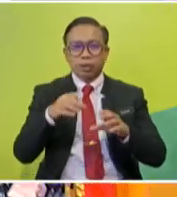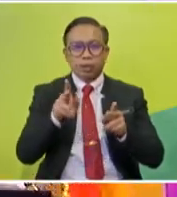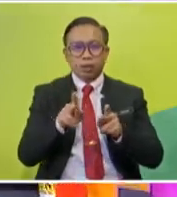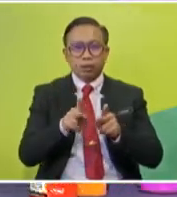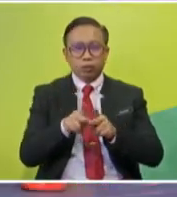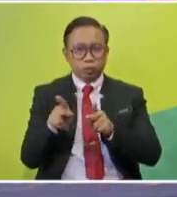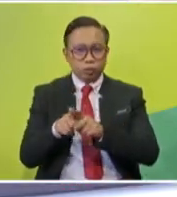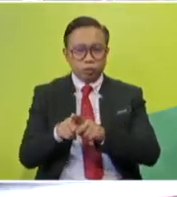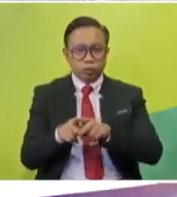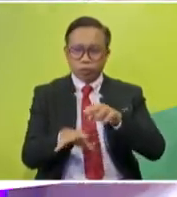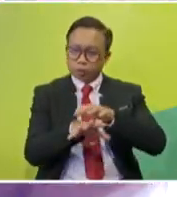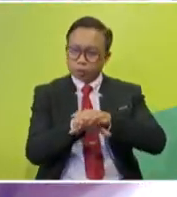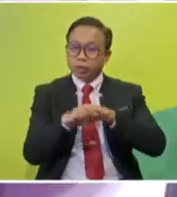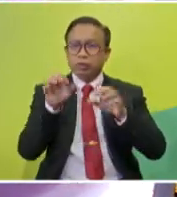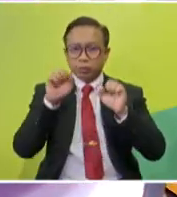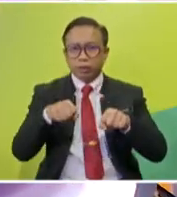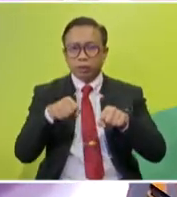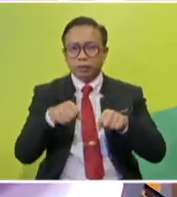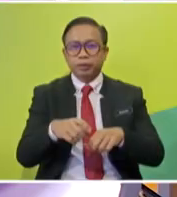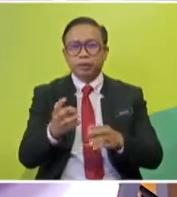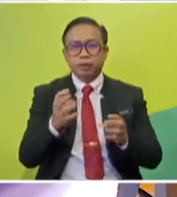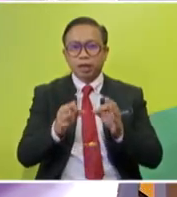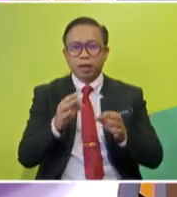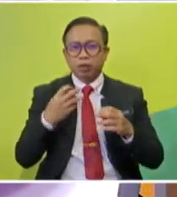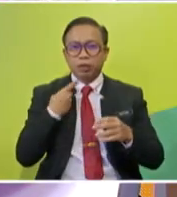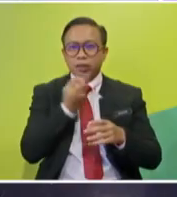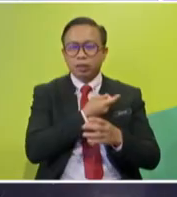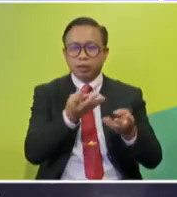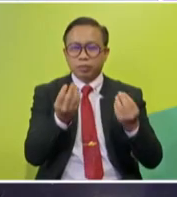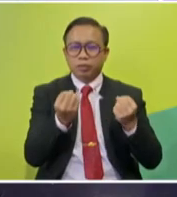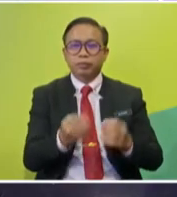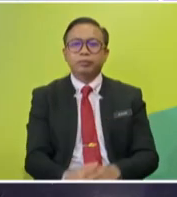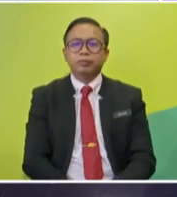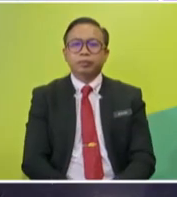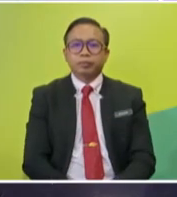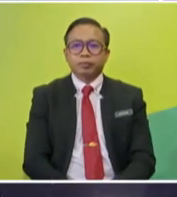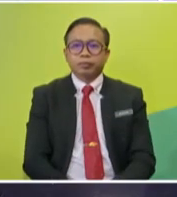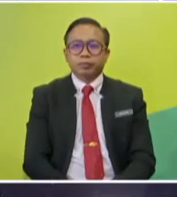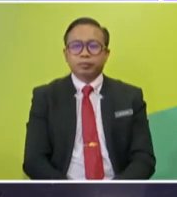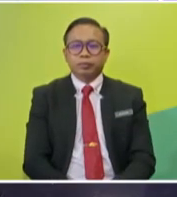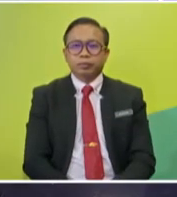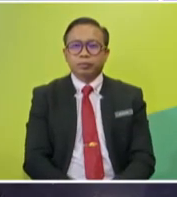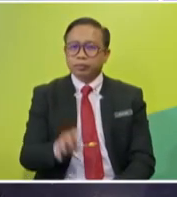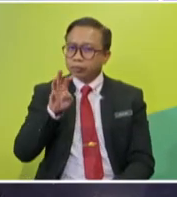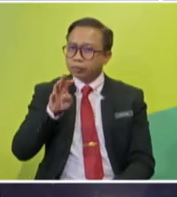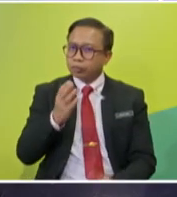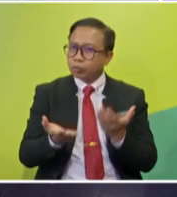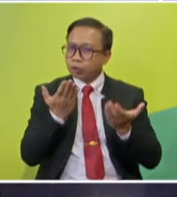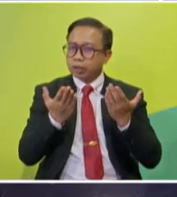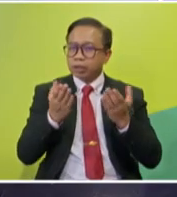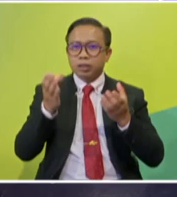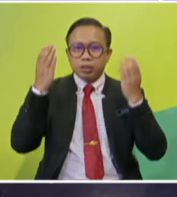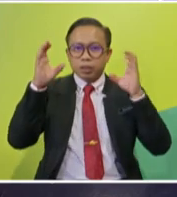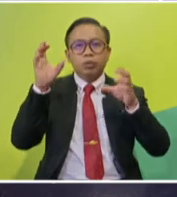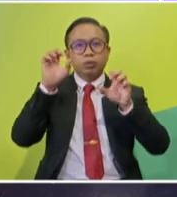Atau aku saja bentuk yang kita rasakan menarik Tapi sementara itu mungkin buat rumusan